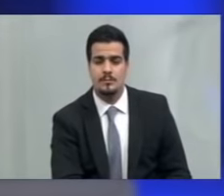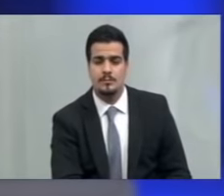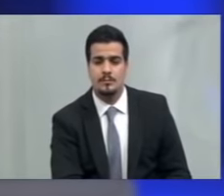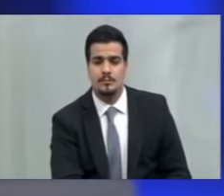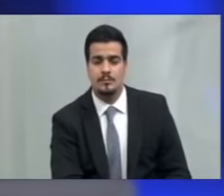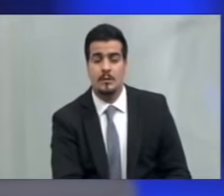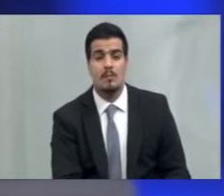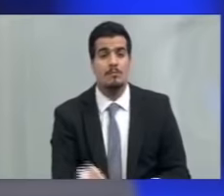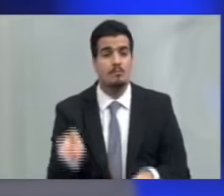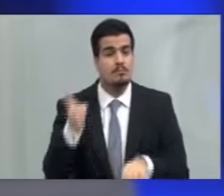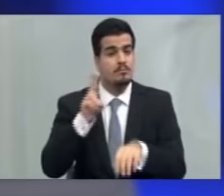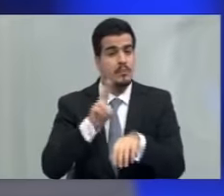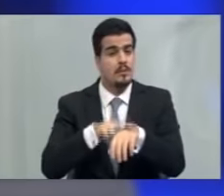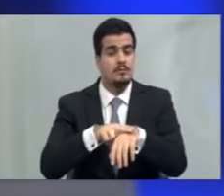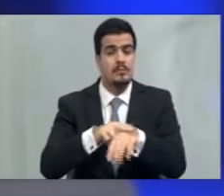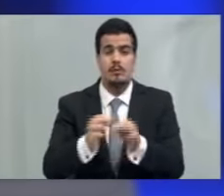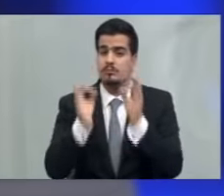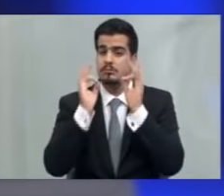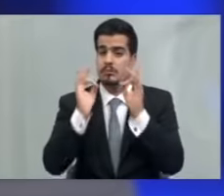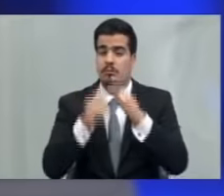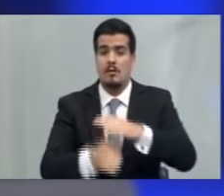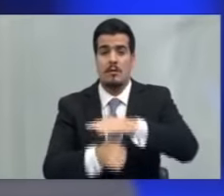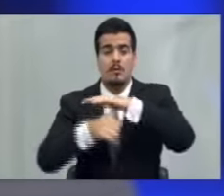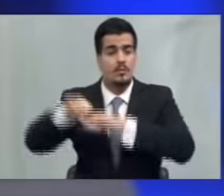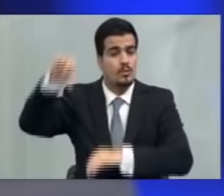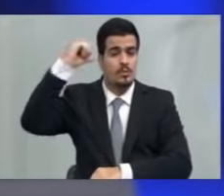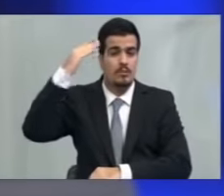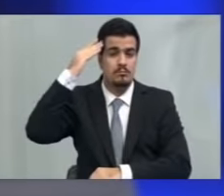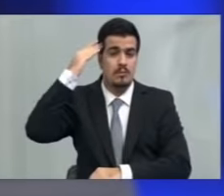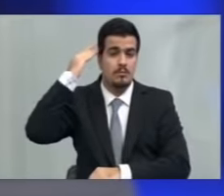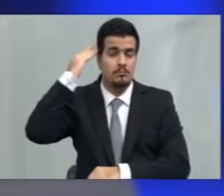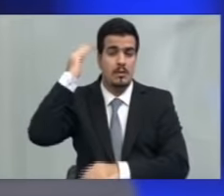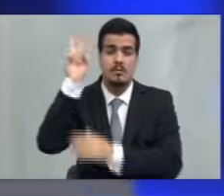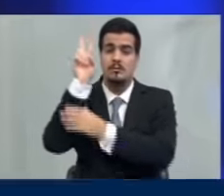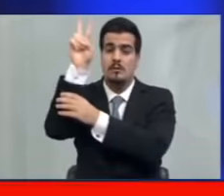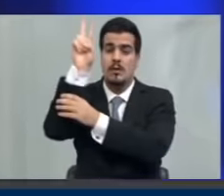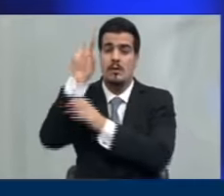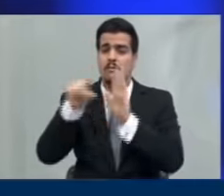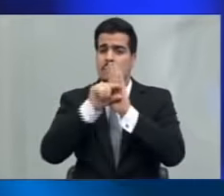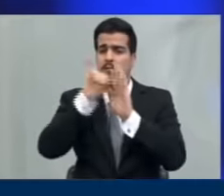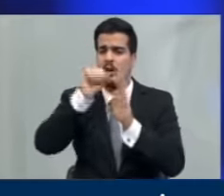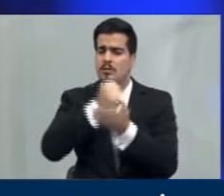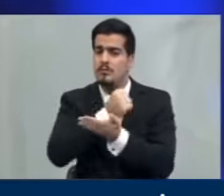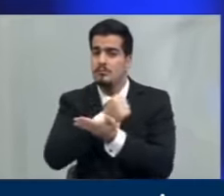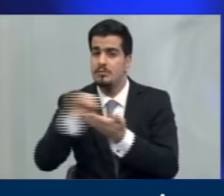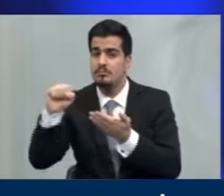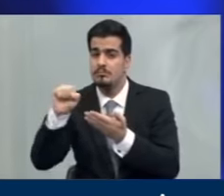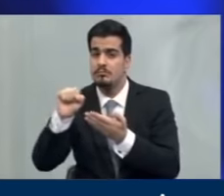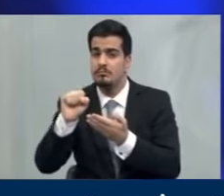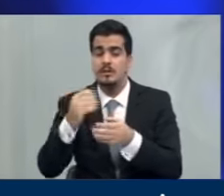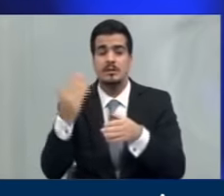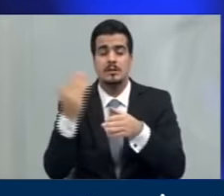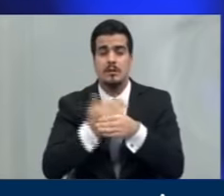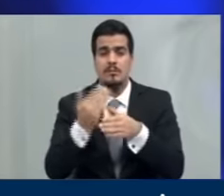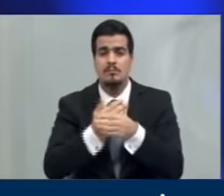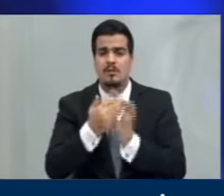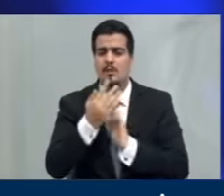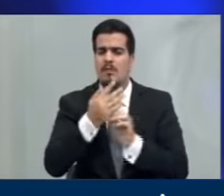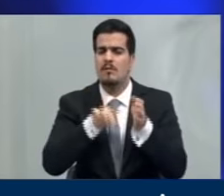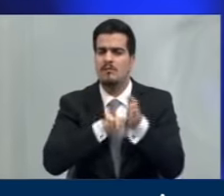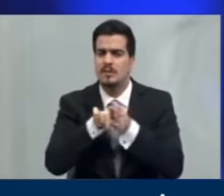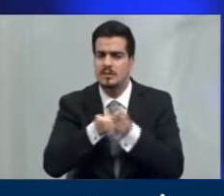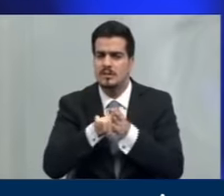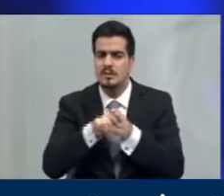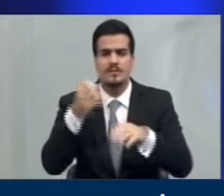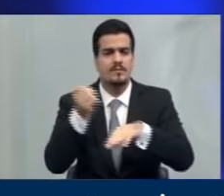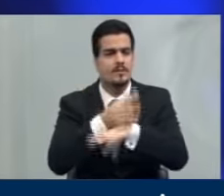في غضون ذلك عد رئيس الوزراء مصطفى الكاظمي الانتصار على داعش انتصارا على التخلف والرجعية